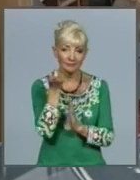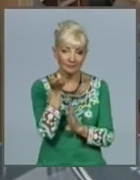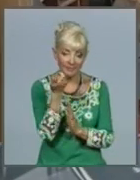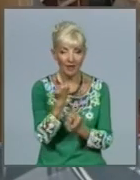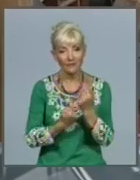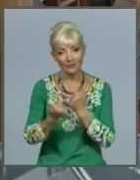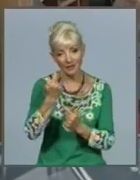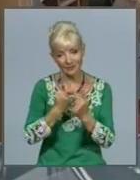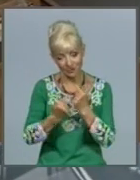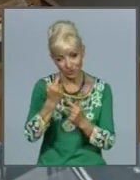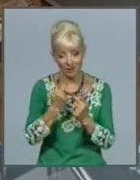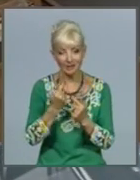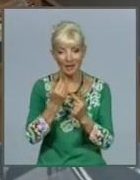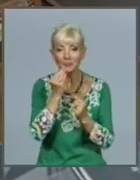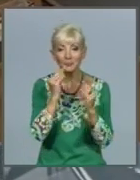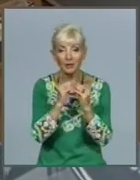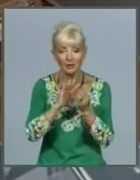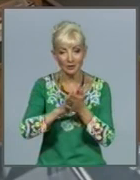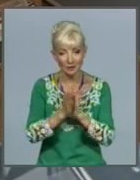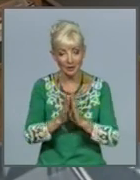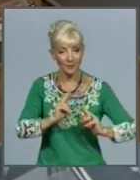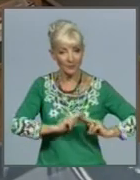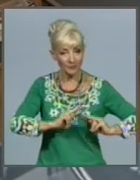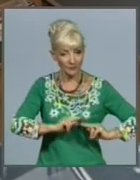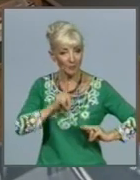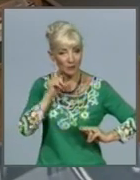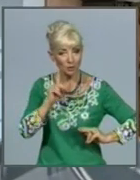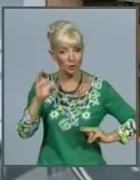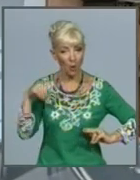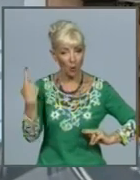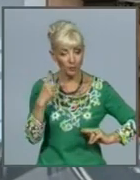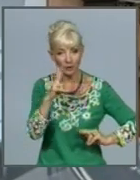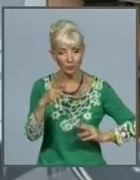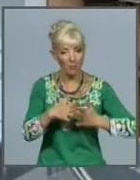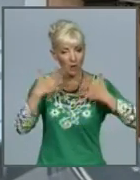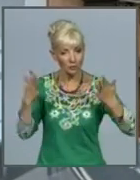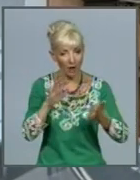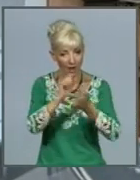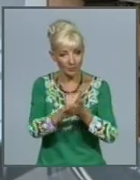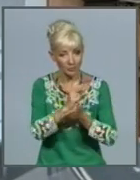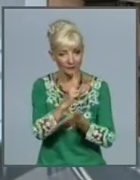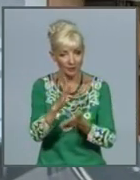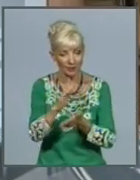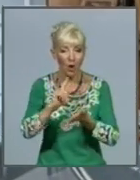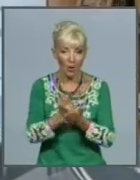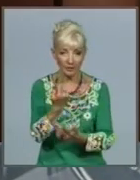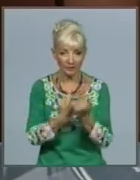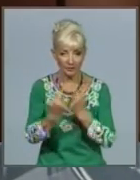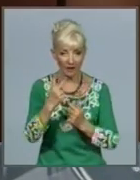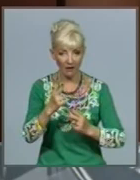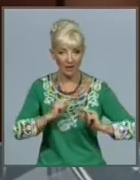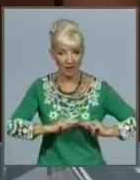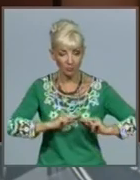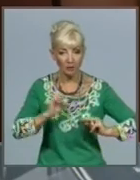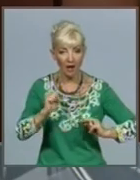стану. Працююча молодь з області, яка якраз найбільш знімає житло у Харкові, знов повертається до роботи. А от остаточно все